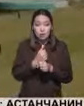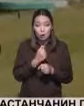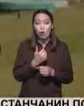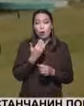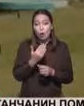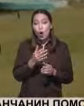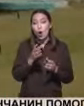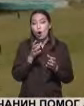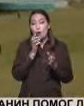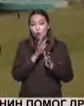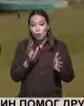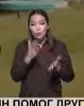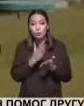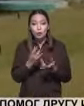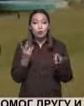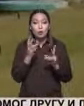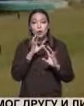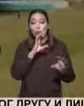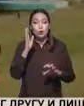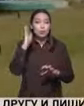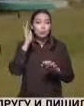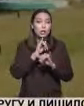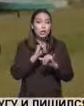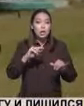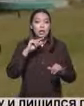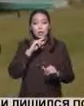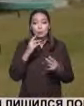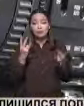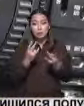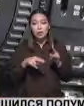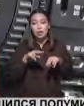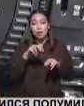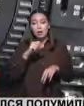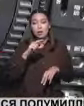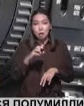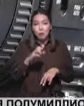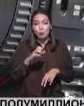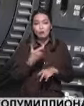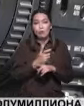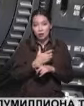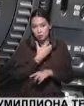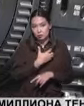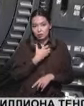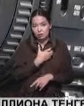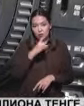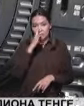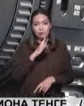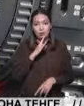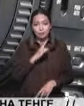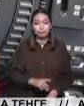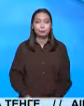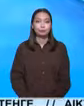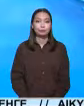топливо, поэтому для обеспечения будущего развития экономики строительство атомной энергетики очень важно для Казахстана.